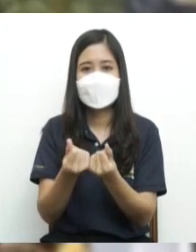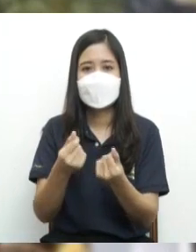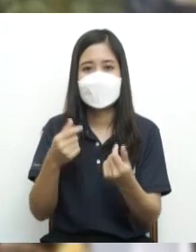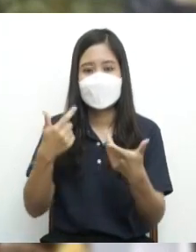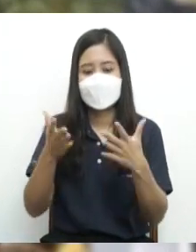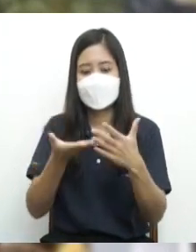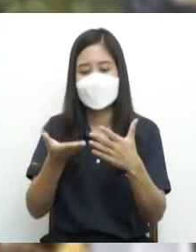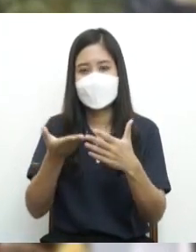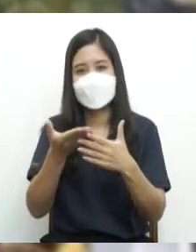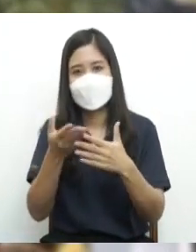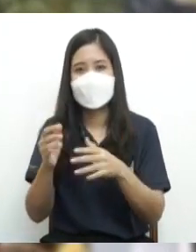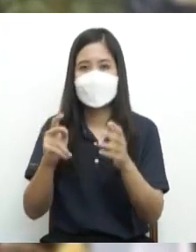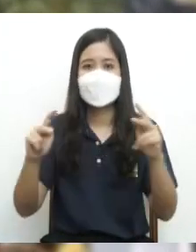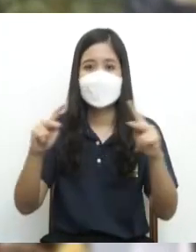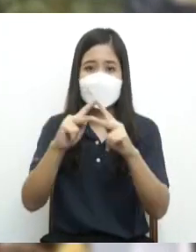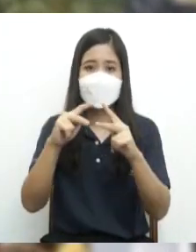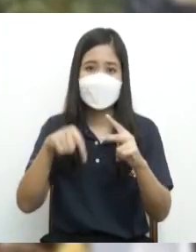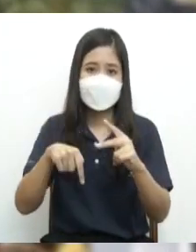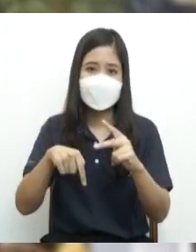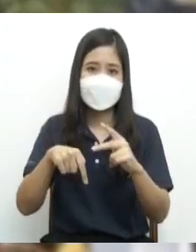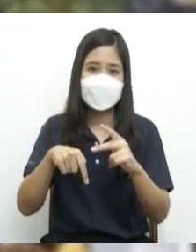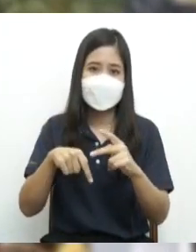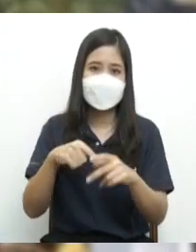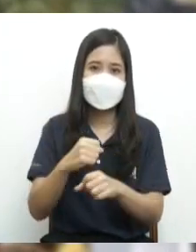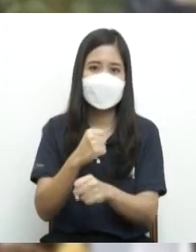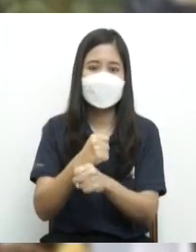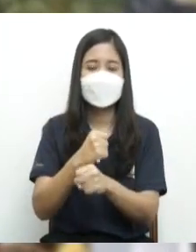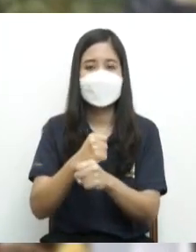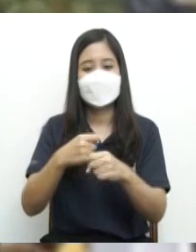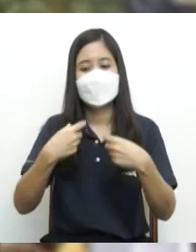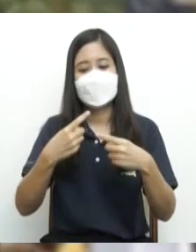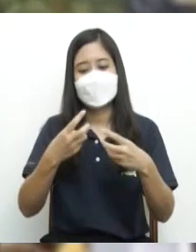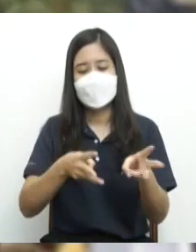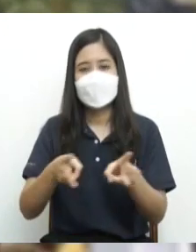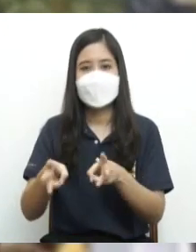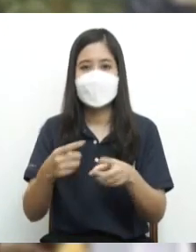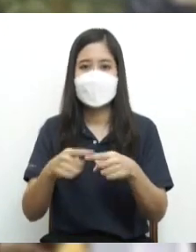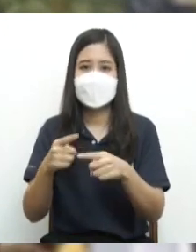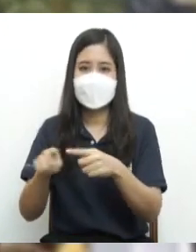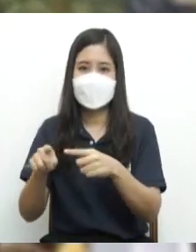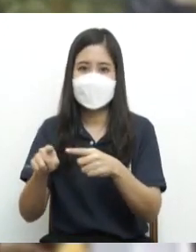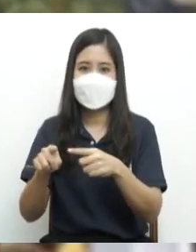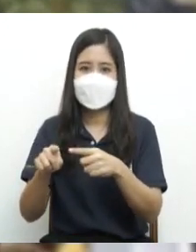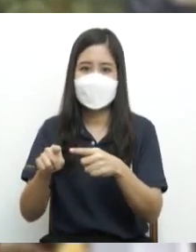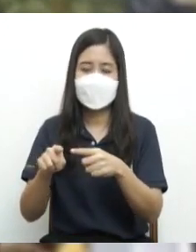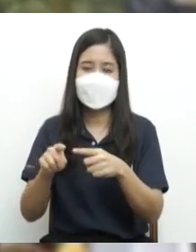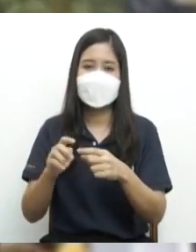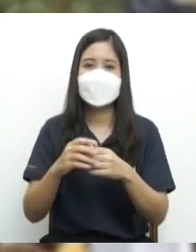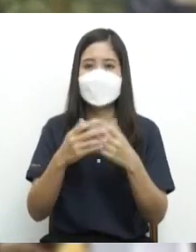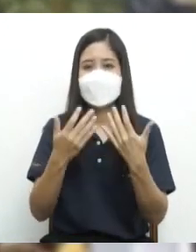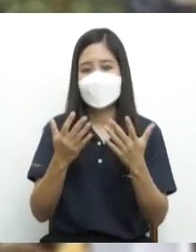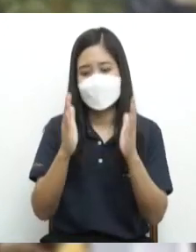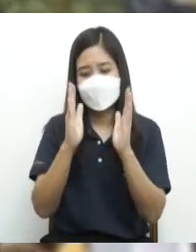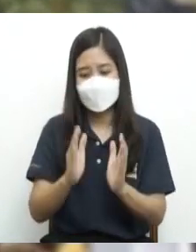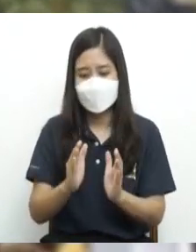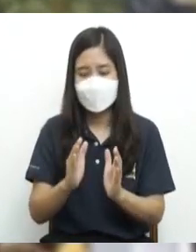ผมนี่จากครูก็ขึ้นมาอยู่กรมเลยอาจจะต่างกันนิดนึงแต่ว่าถ้าถามว่าจุดแข็งของผมก็คือว่าคนใน